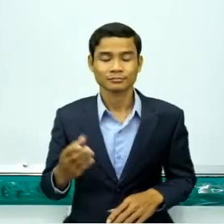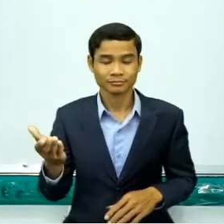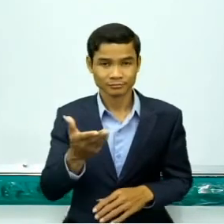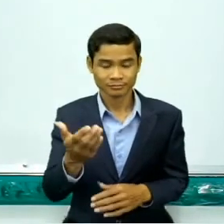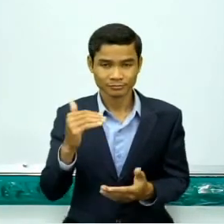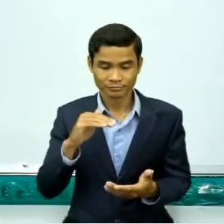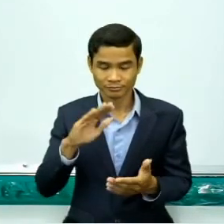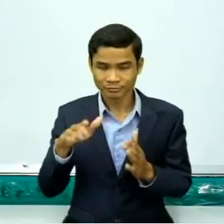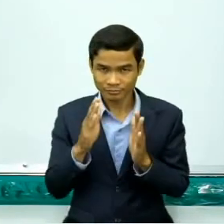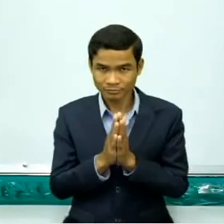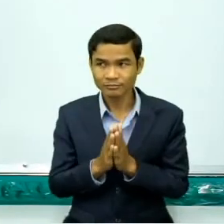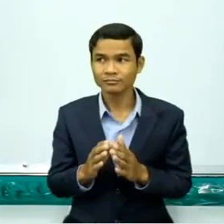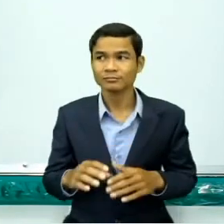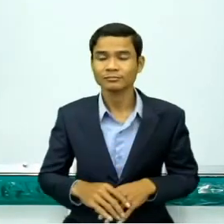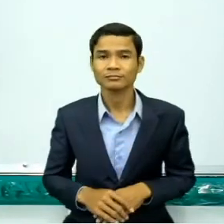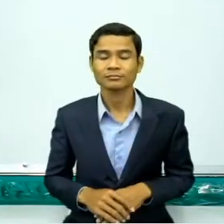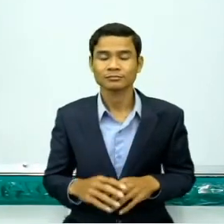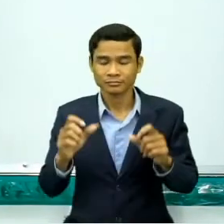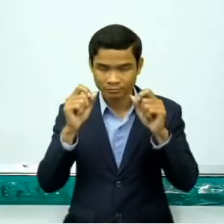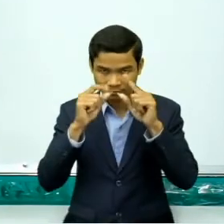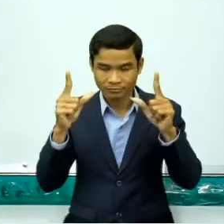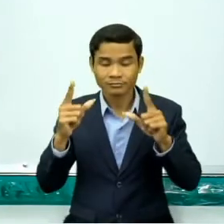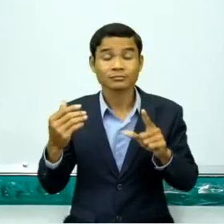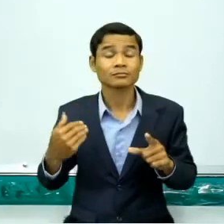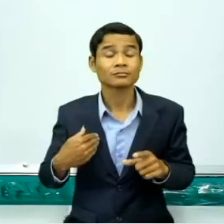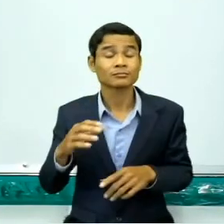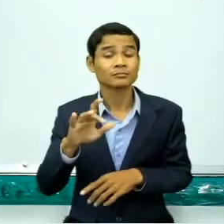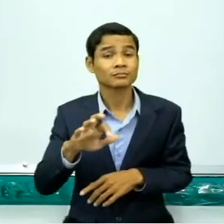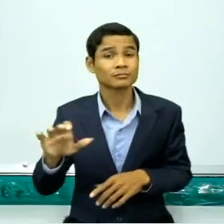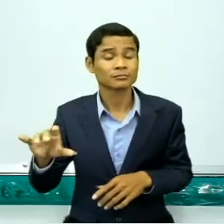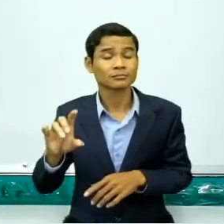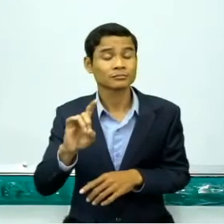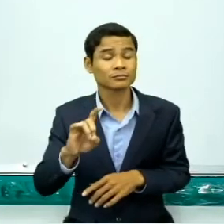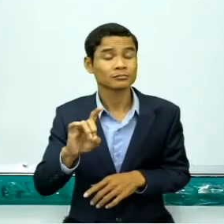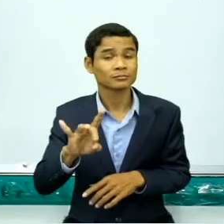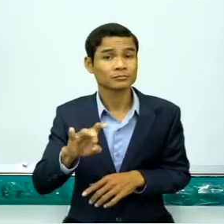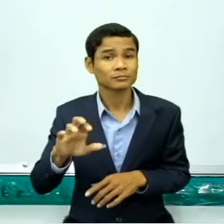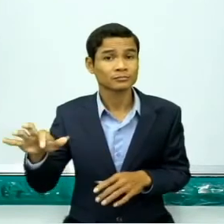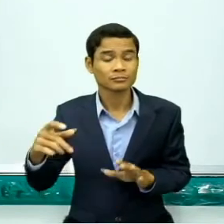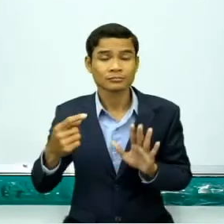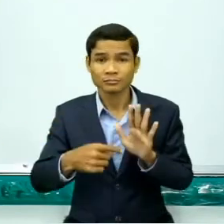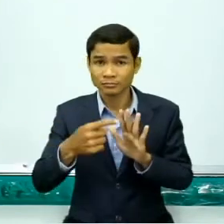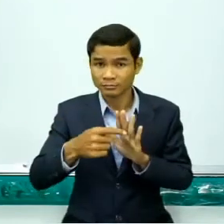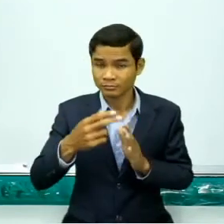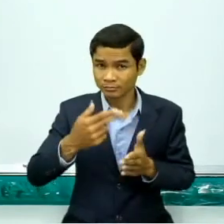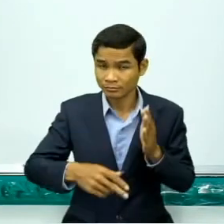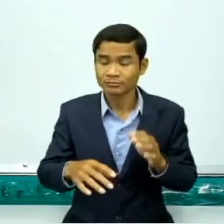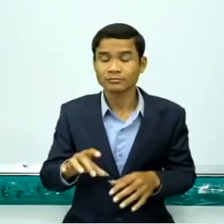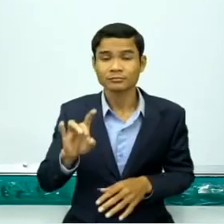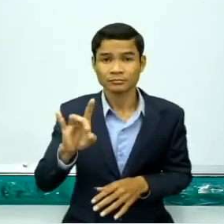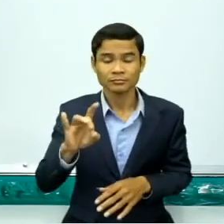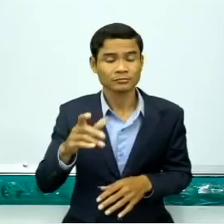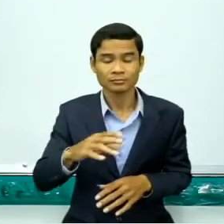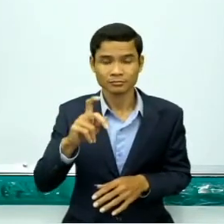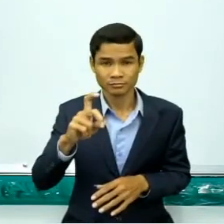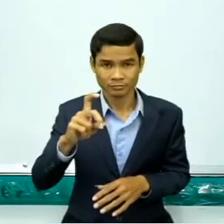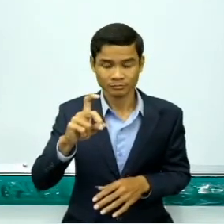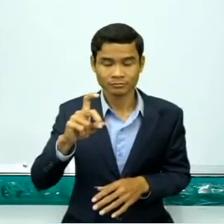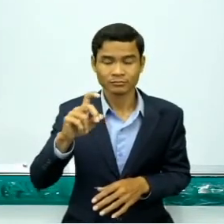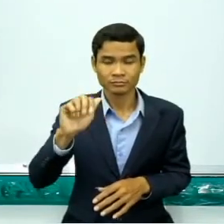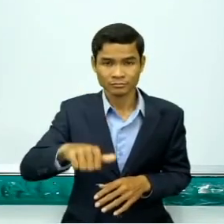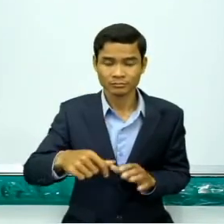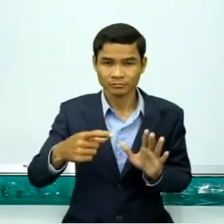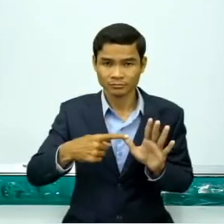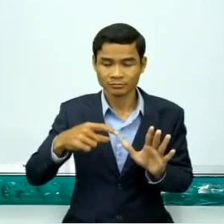cốn. Phá nhẹ phá àl. Miên ạ xó. Phá chương nhờ sở á.